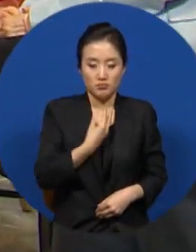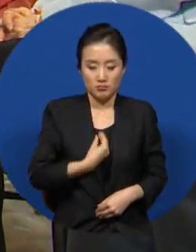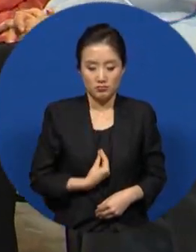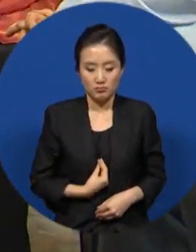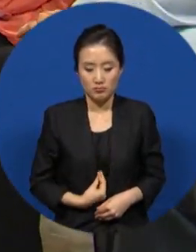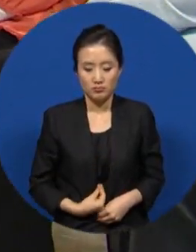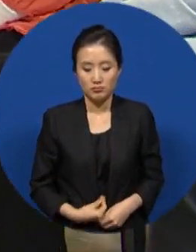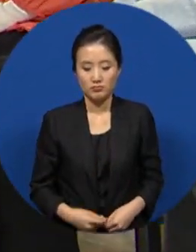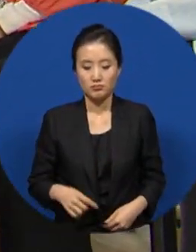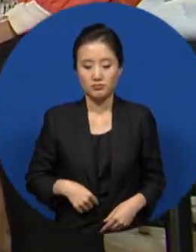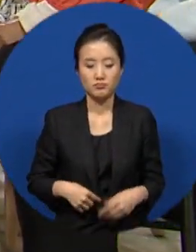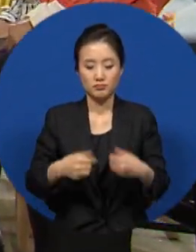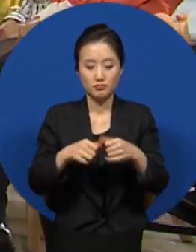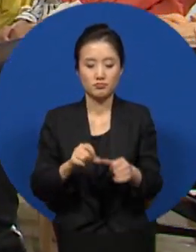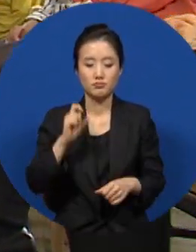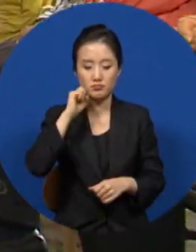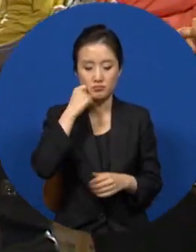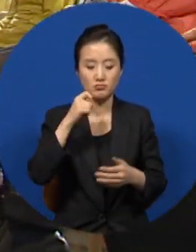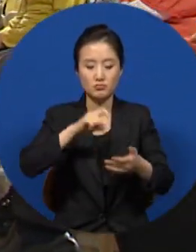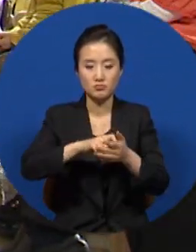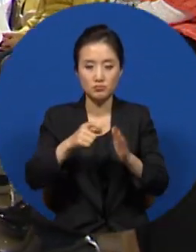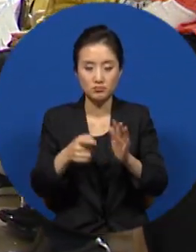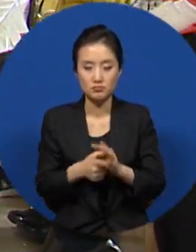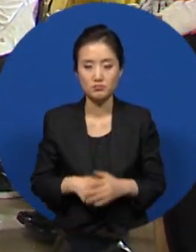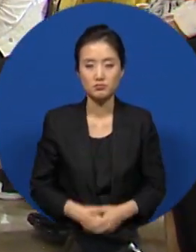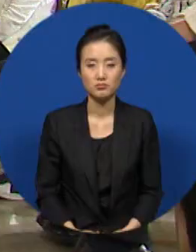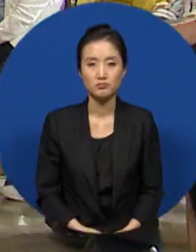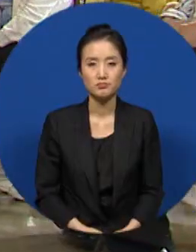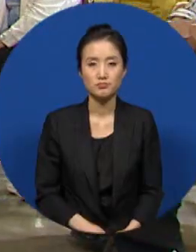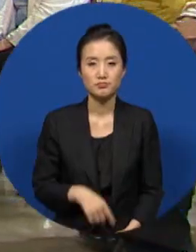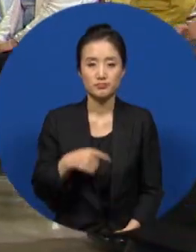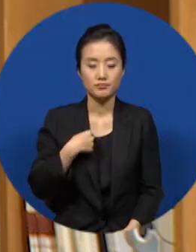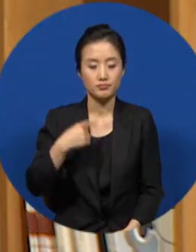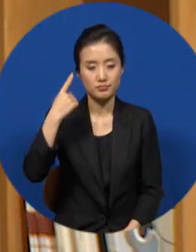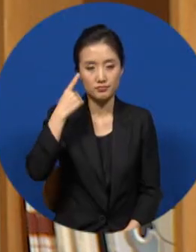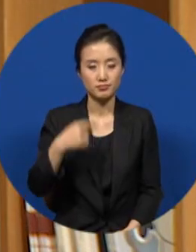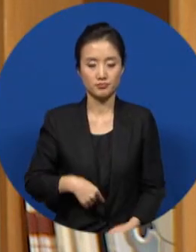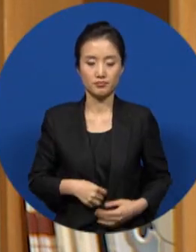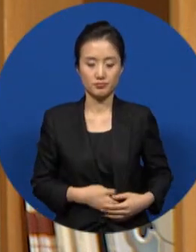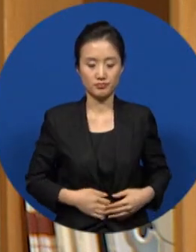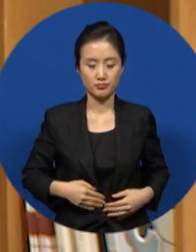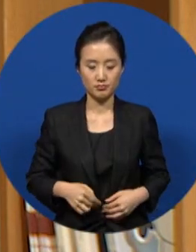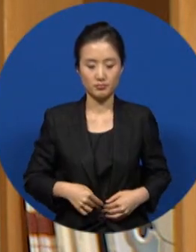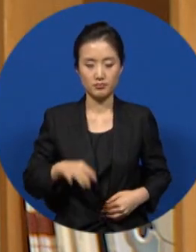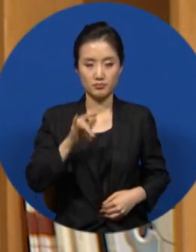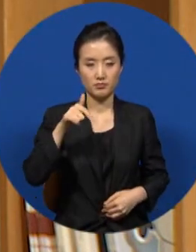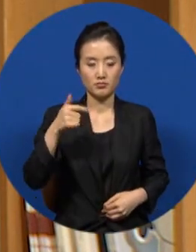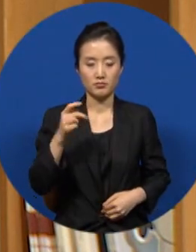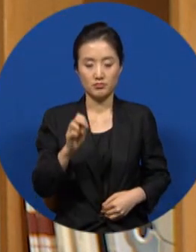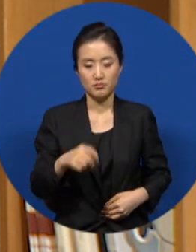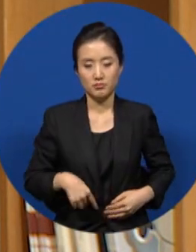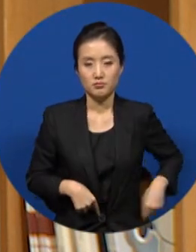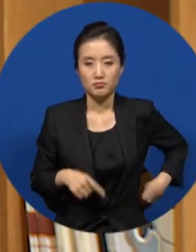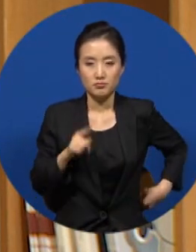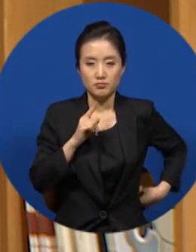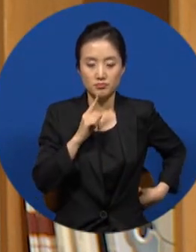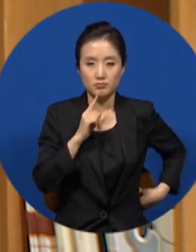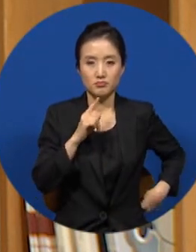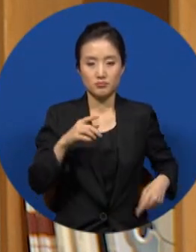정도로. 참고로 배꼽을 연결하는 선, 기공에서는 배꼽하고 등을 연결하는 선을 수명선, 보명선,